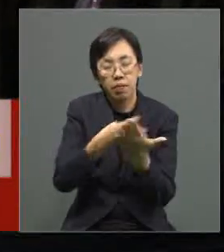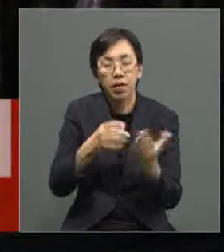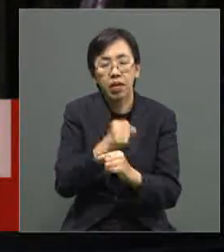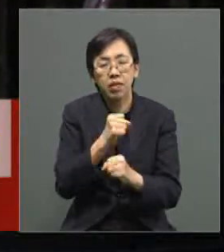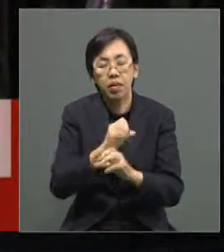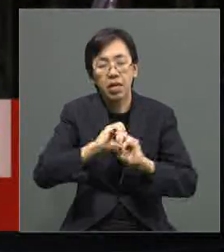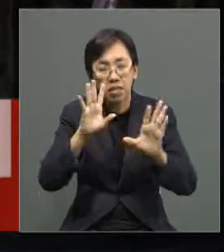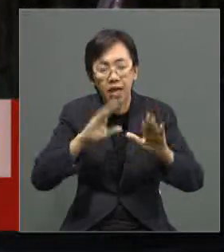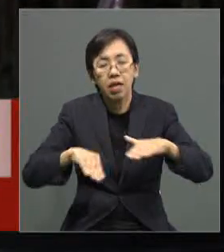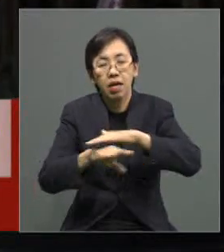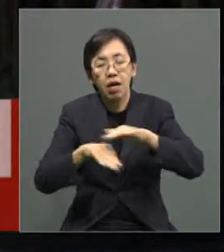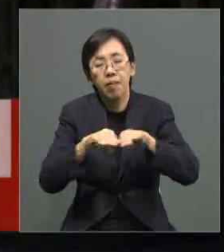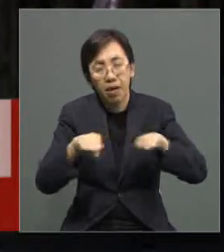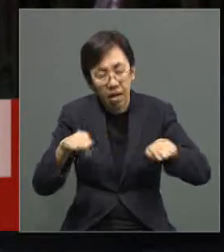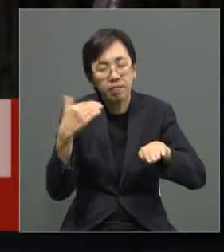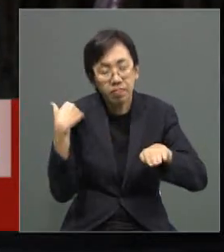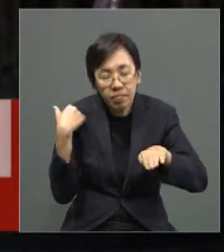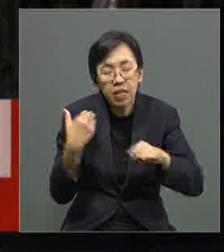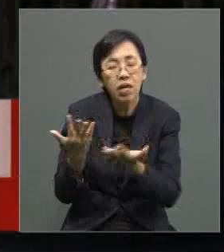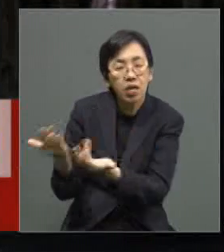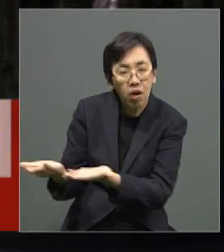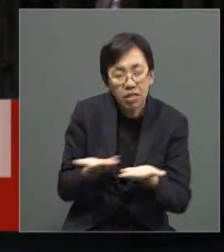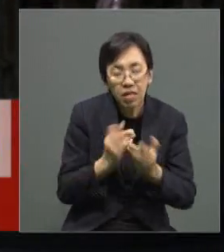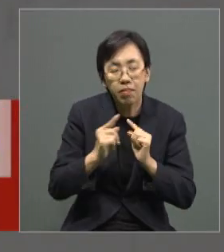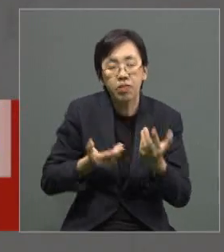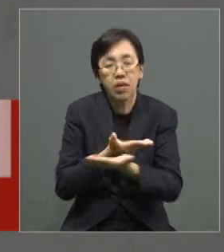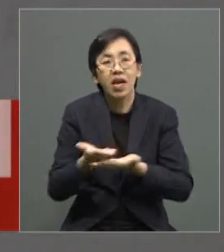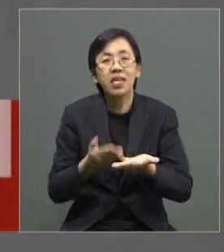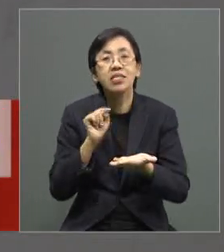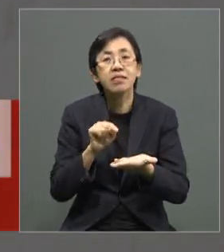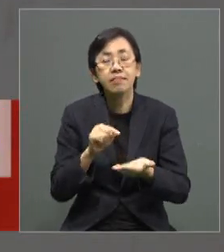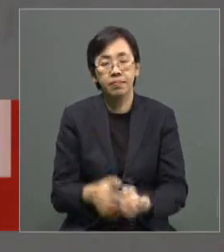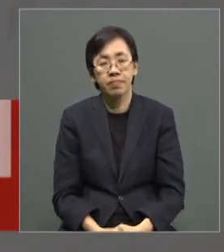านและกระบวนการเสียใหม่ซึ่งก็จะเชิญมาหารือในเรื่องนี้ด้วยค่ะ